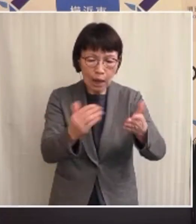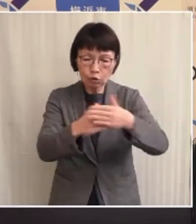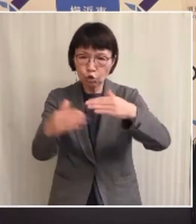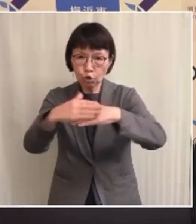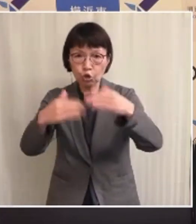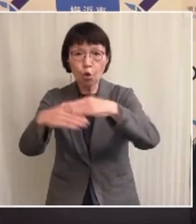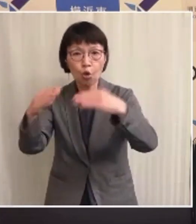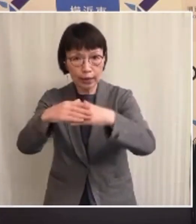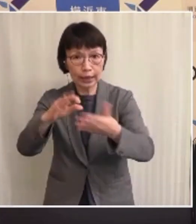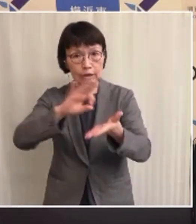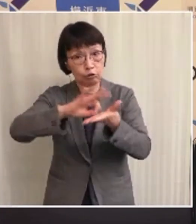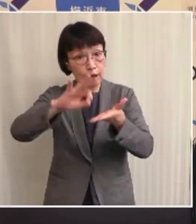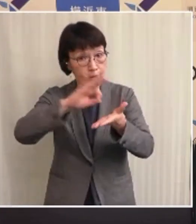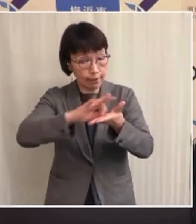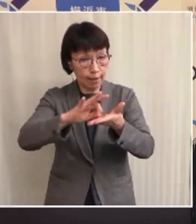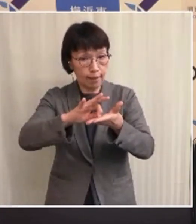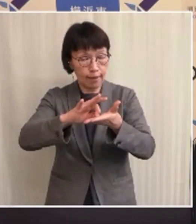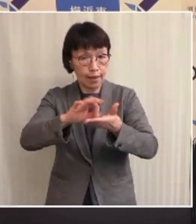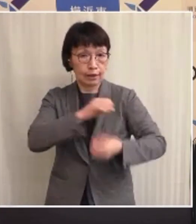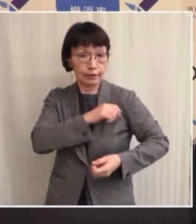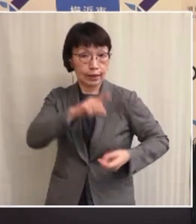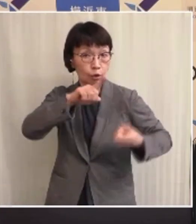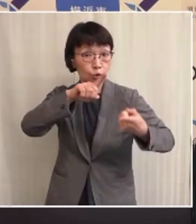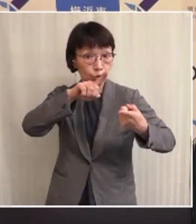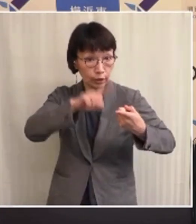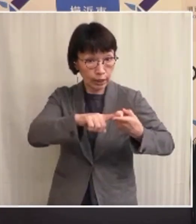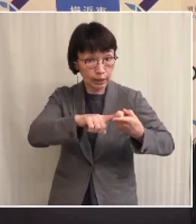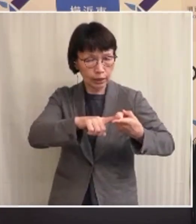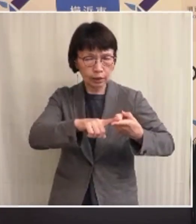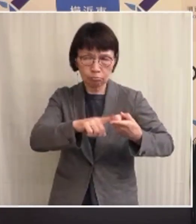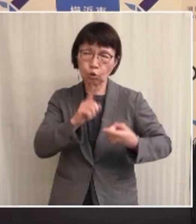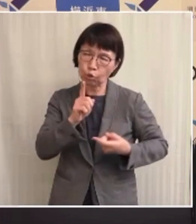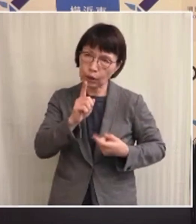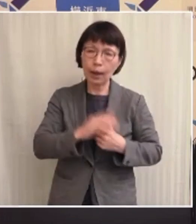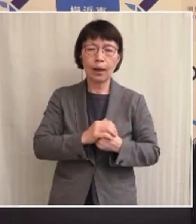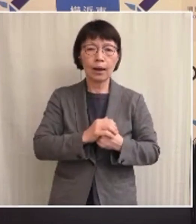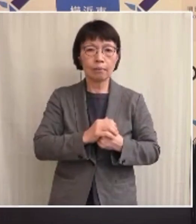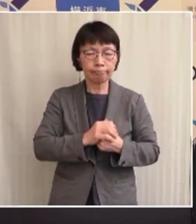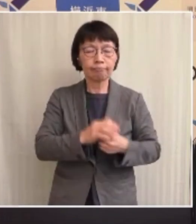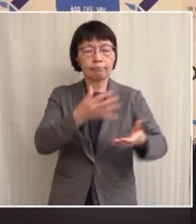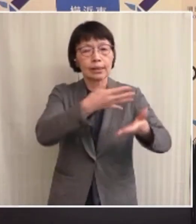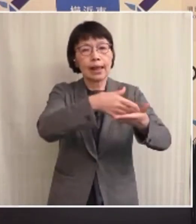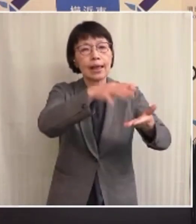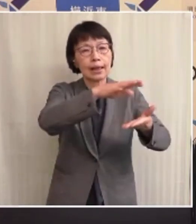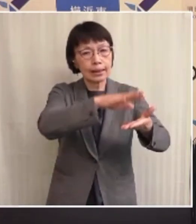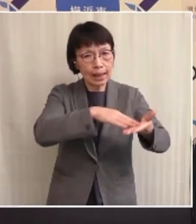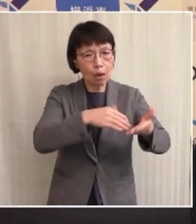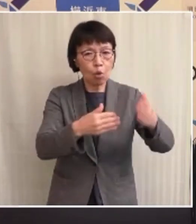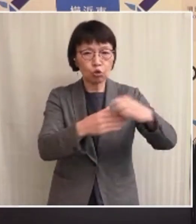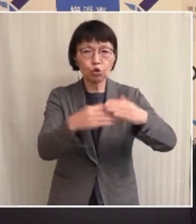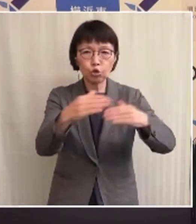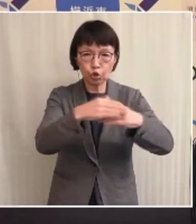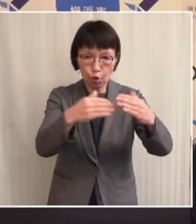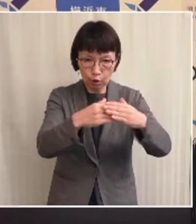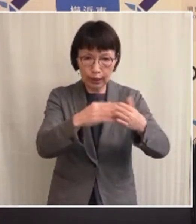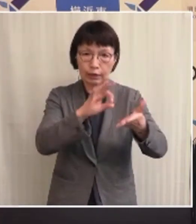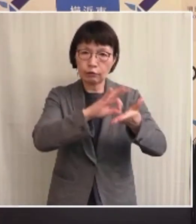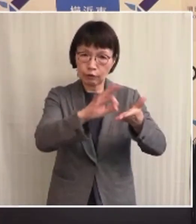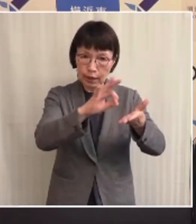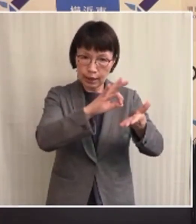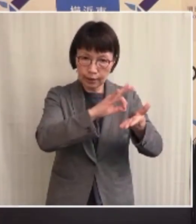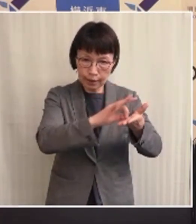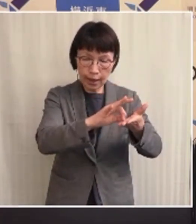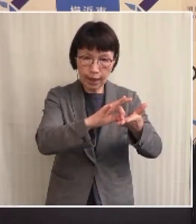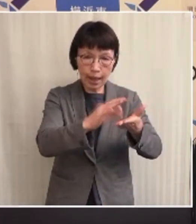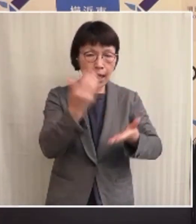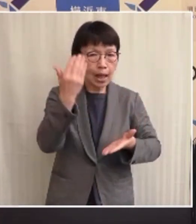して、前向きに前向きにというか、データを重層的に活用して、